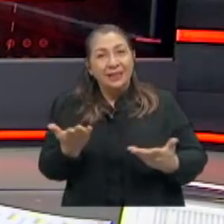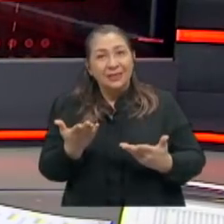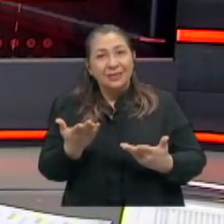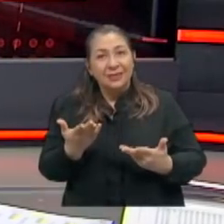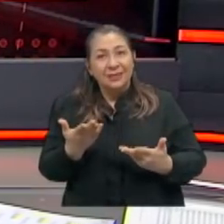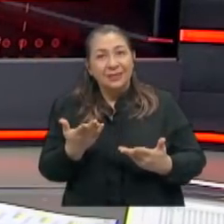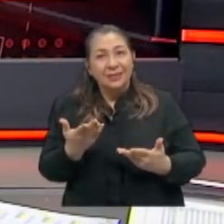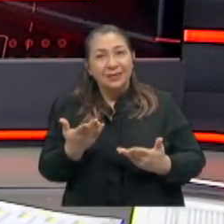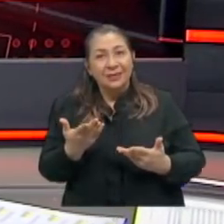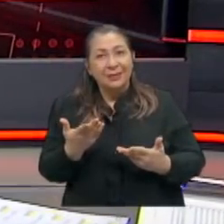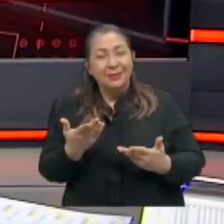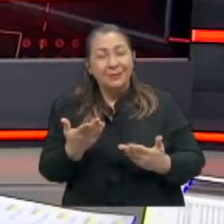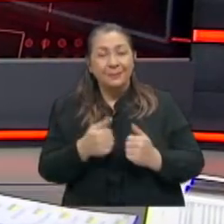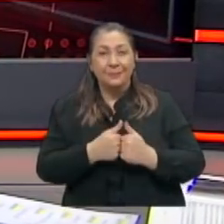Çünkü